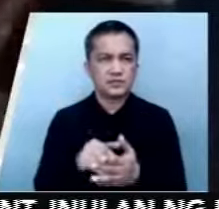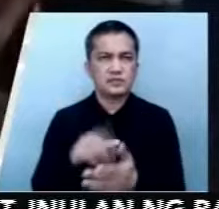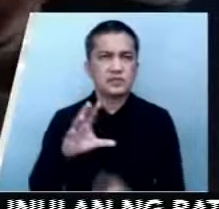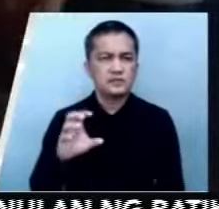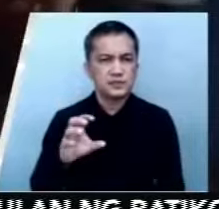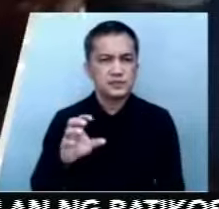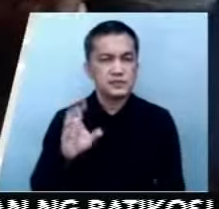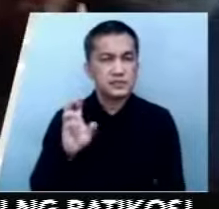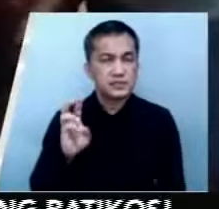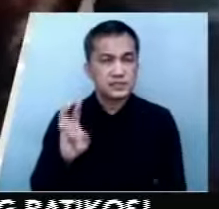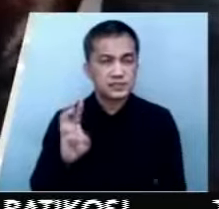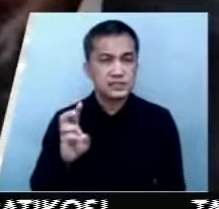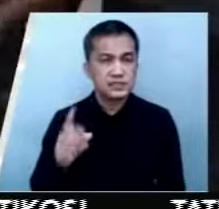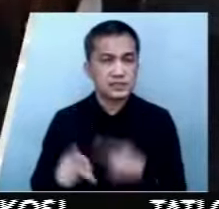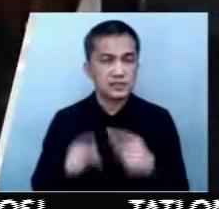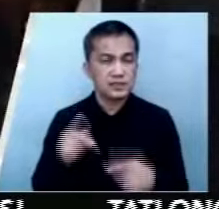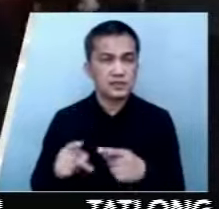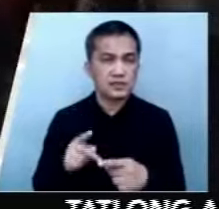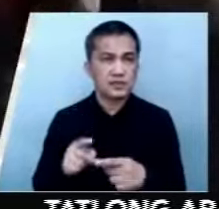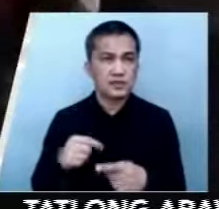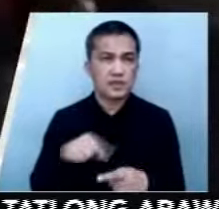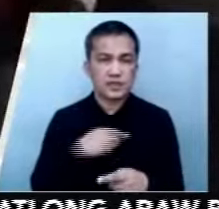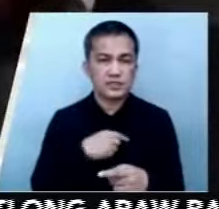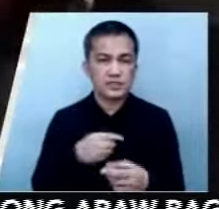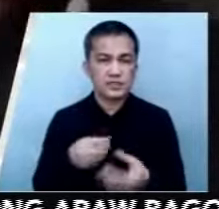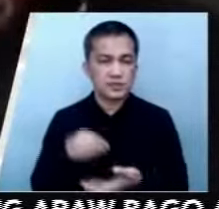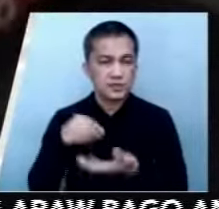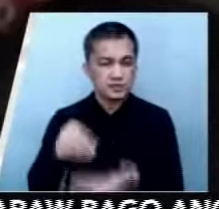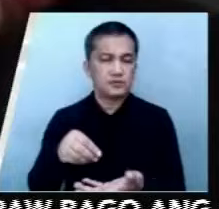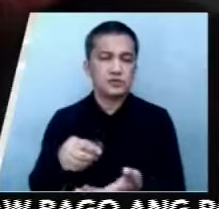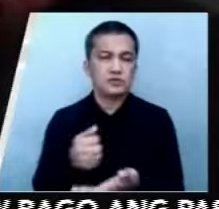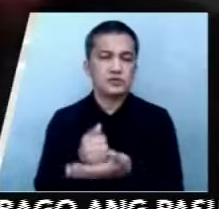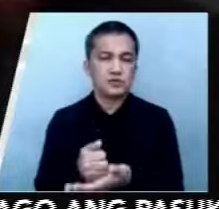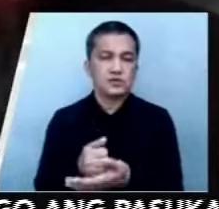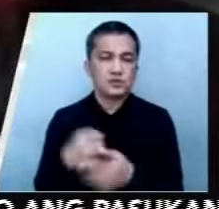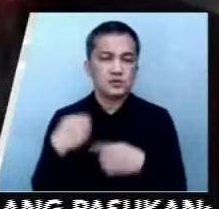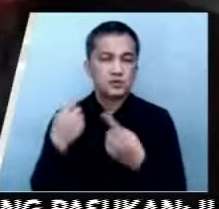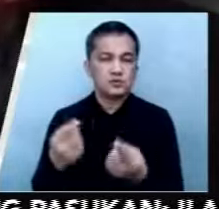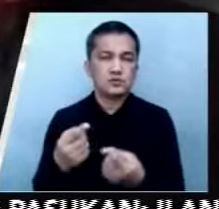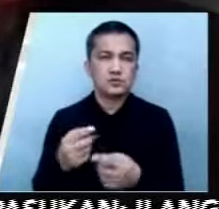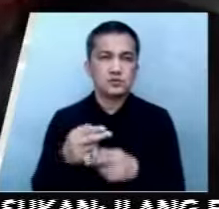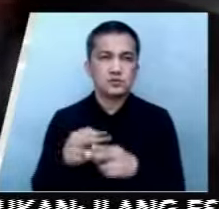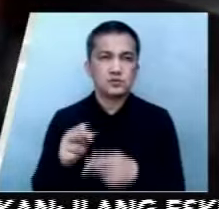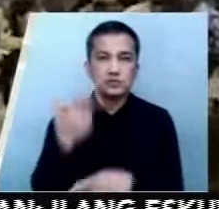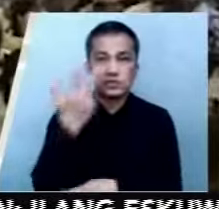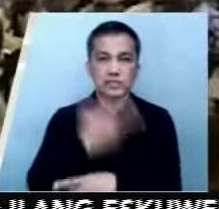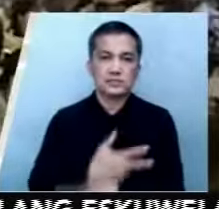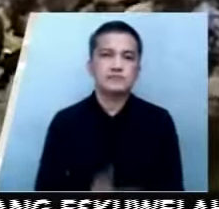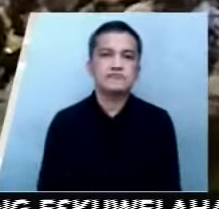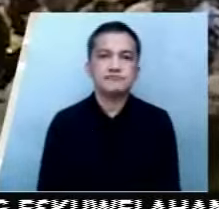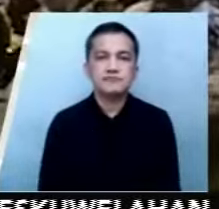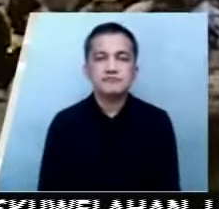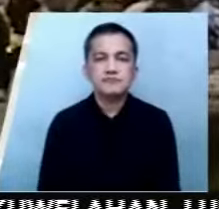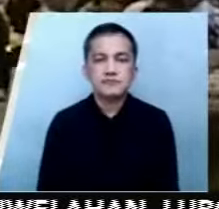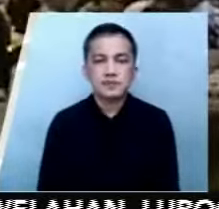8,560 na katao ang atin nabigyan ng tulong. Sa loob lamang ng tatlong araw,